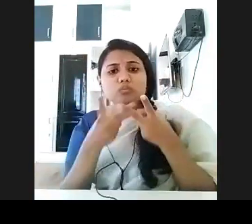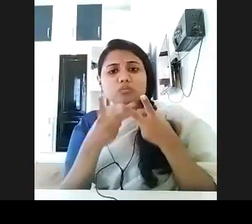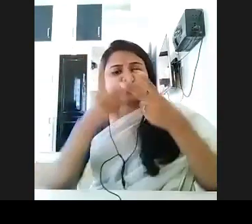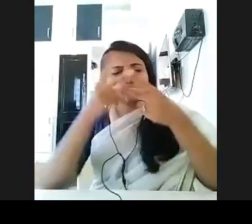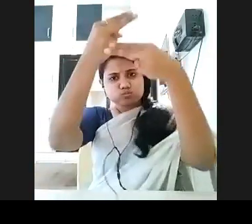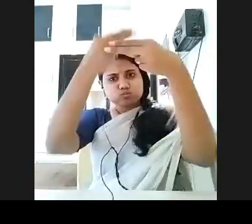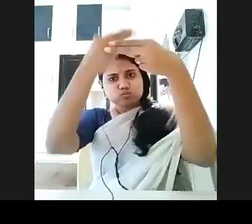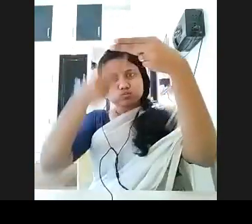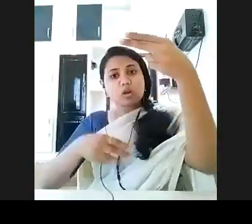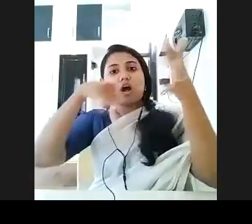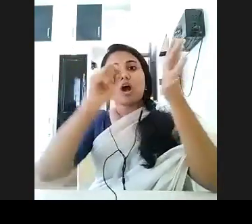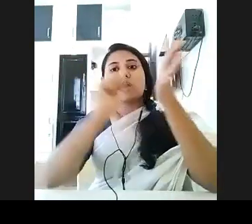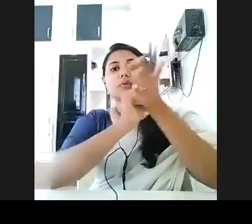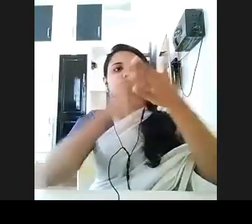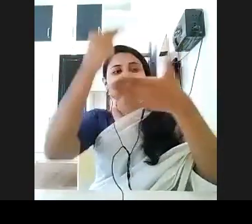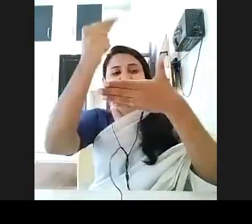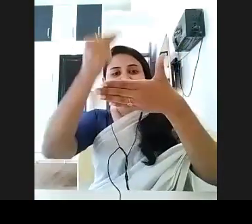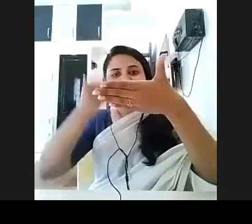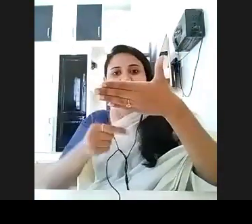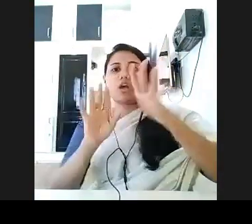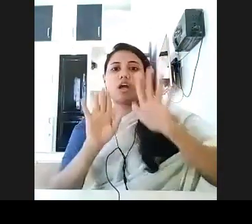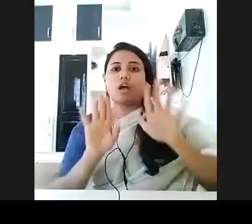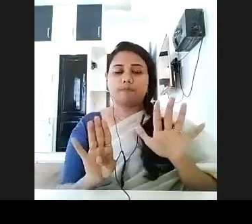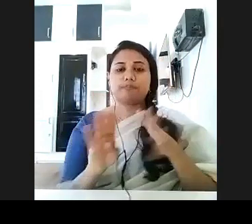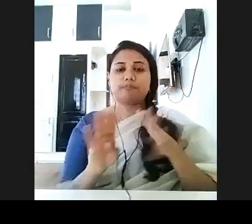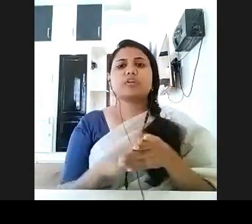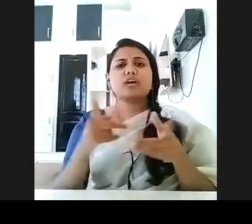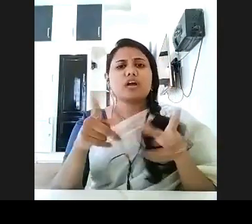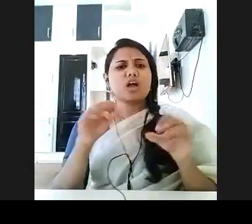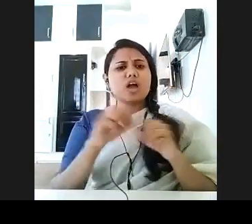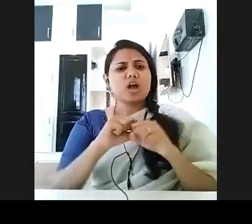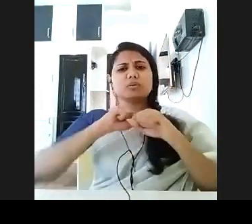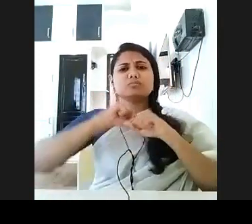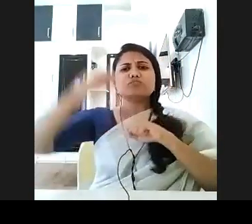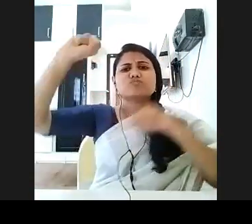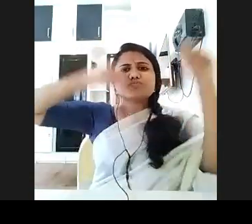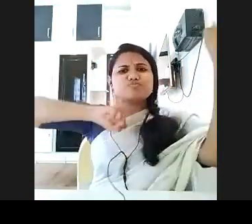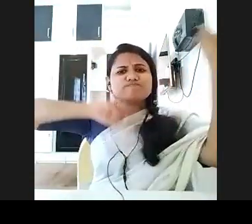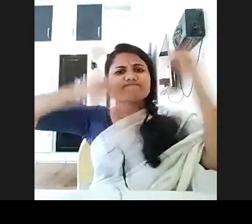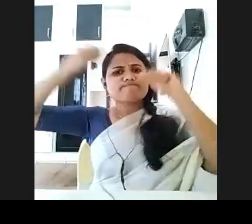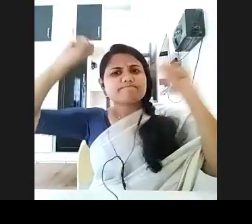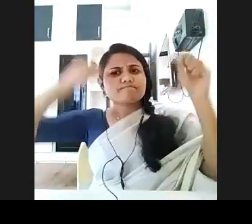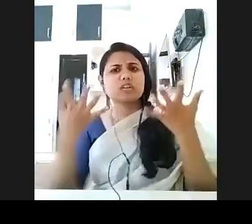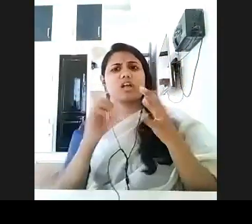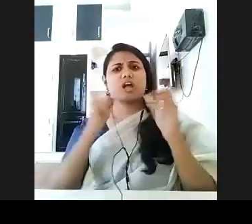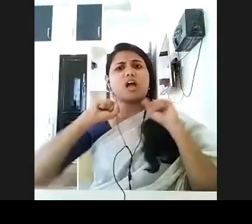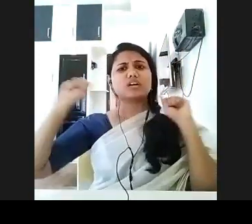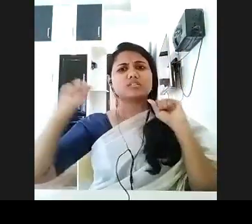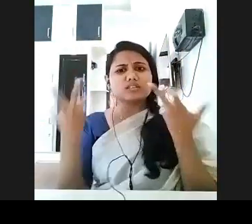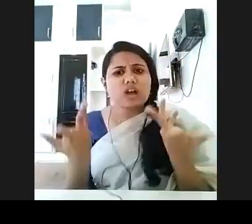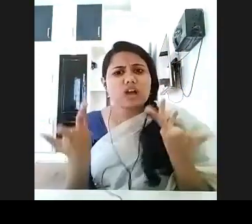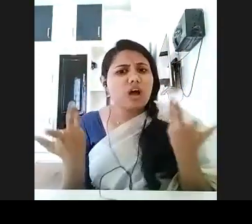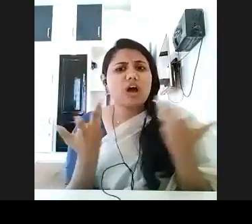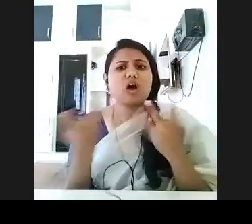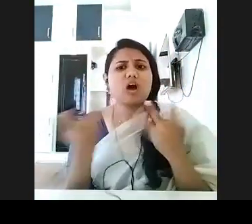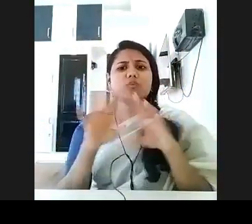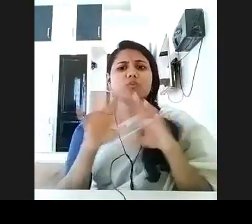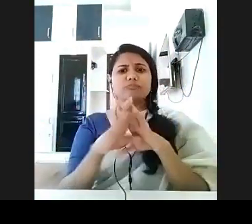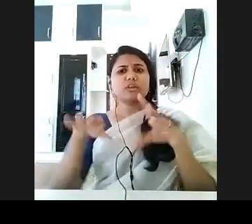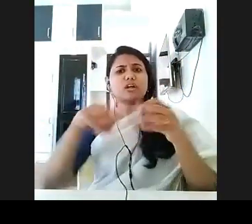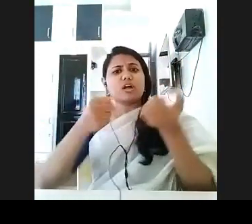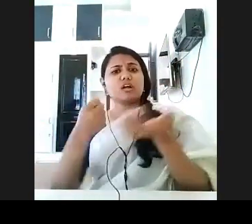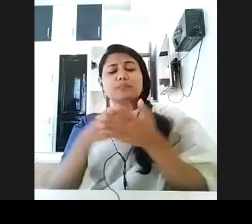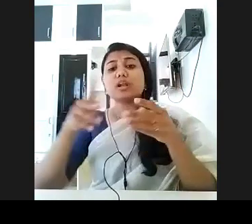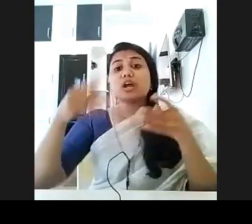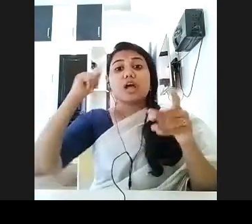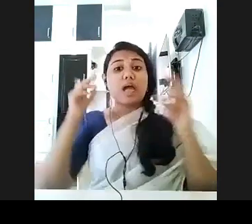മാസം കൂടുമ്പോഴും ആവശ്യമുള്ളതാണ്. പിന്നെ കുട്ടികൾക്ക് എപ്പോഴൊക്കെ സ്ട്രെച്ചിങ് എക്സസൈസസ് വേണ്ട, സ്പ്ലിൻസ് വേണ്ട, ഓർത്തോസിസ് വേണ്ടത്, അസിസ്റ്റീവ് ഡിവൈസസ്